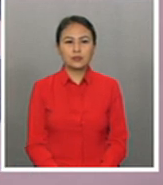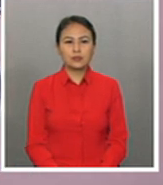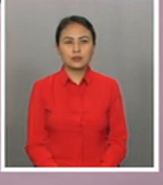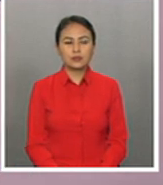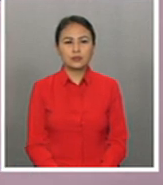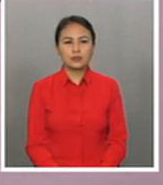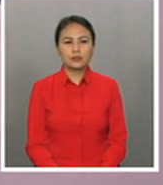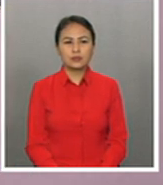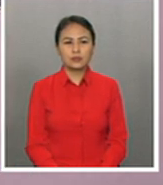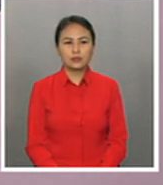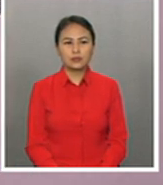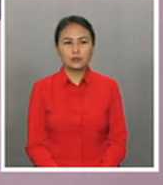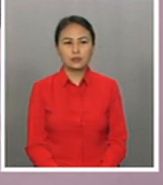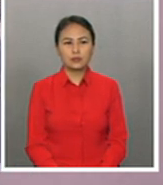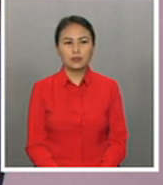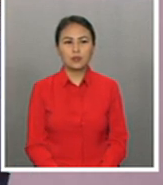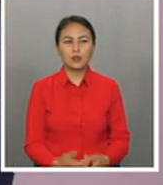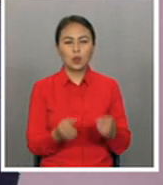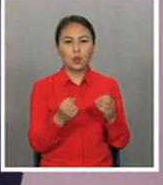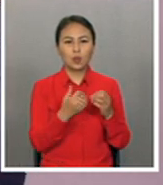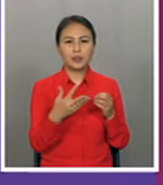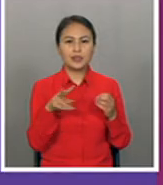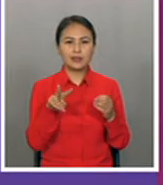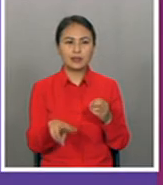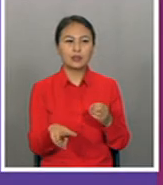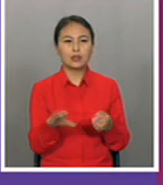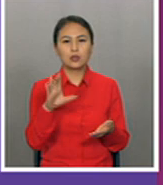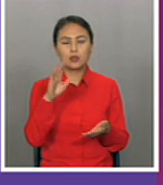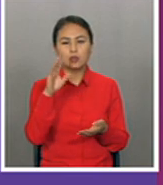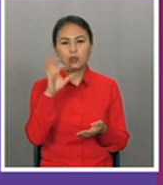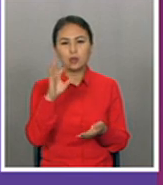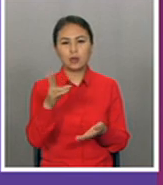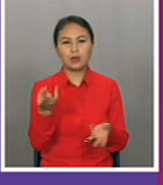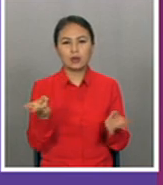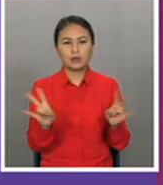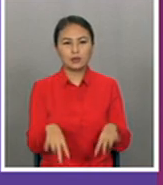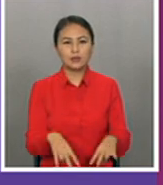Демек, 15 литр шырын қалды.